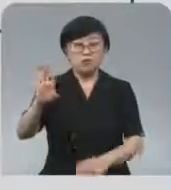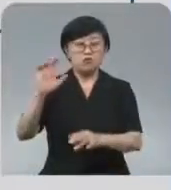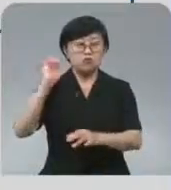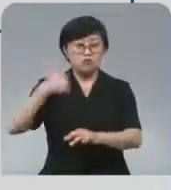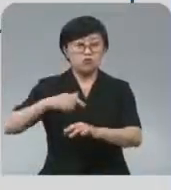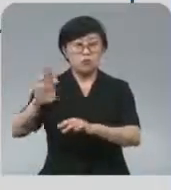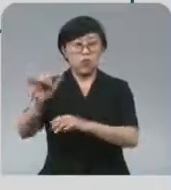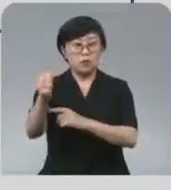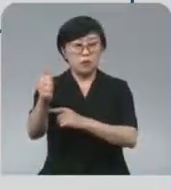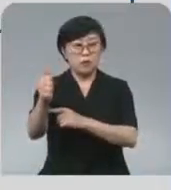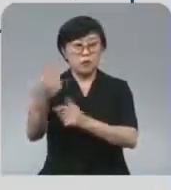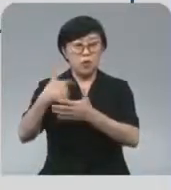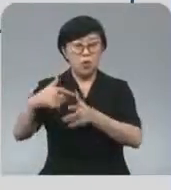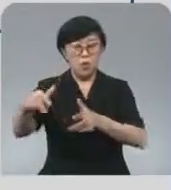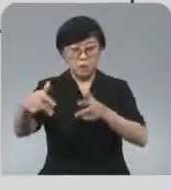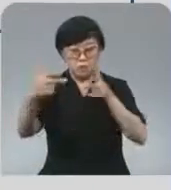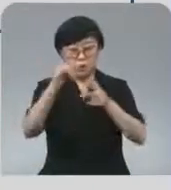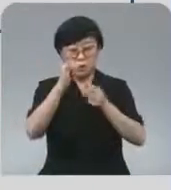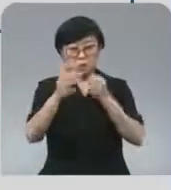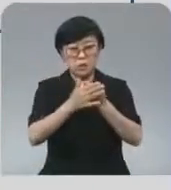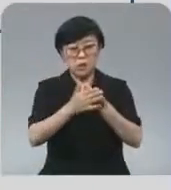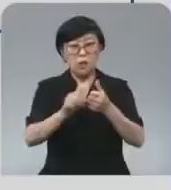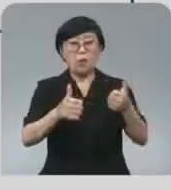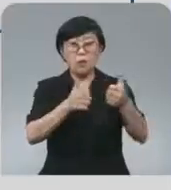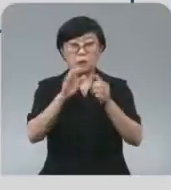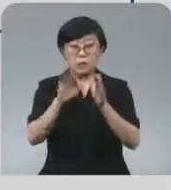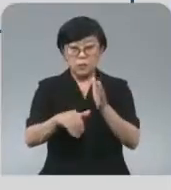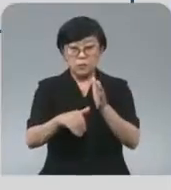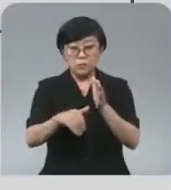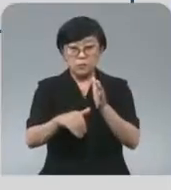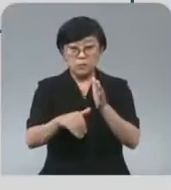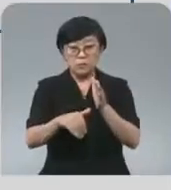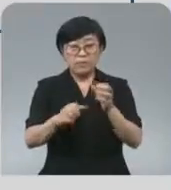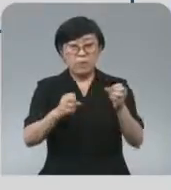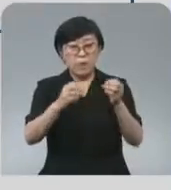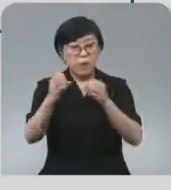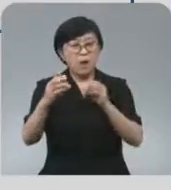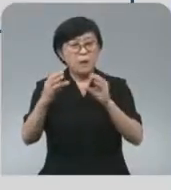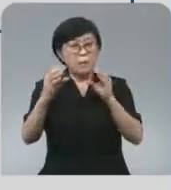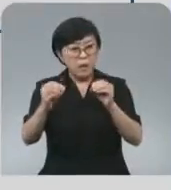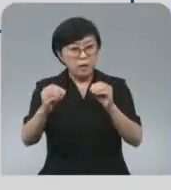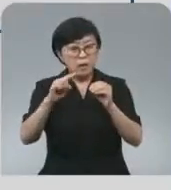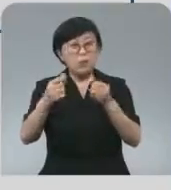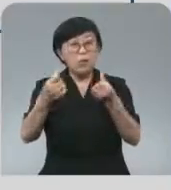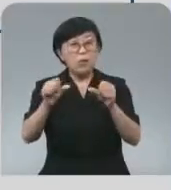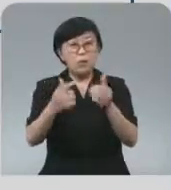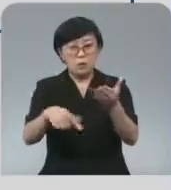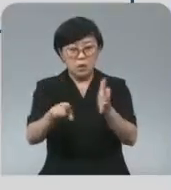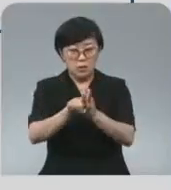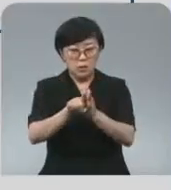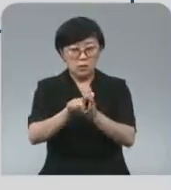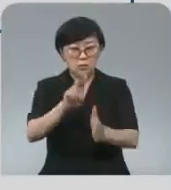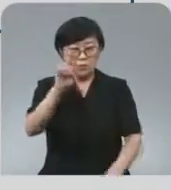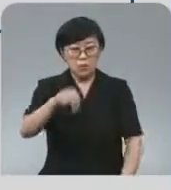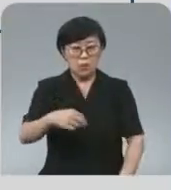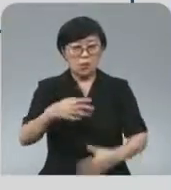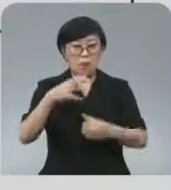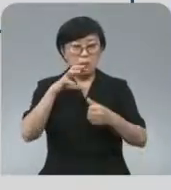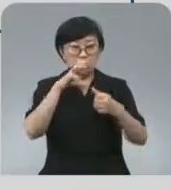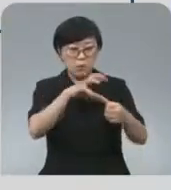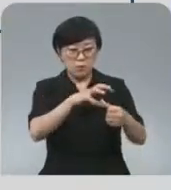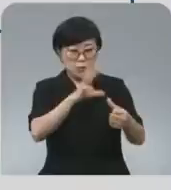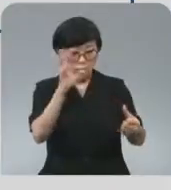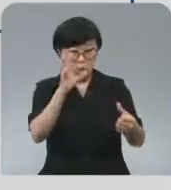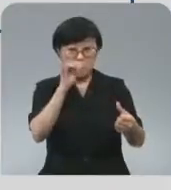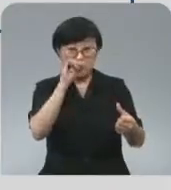song song với ngoại giao trước đó Tại Huy nghị AF được tổ chức trực tuyến vào ngày mùng 6 tháng 8 Ngoại trưởng Trung Quốc Vương